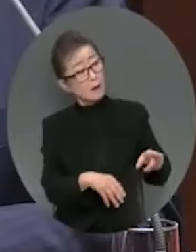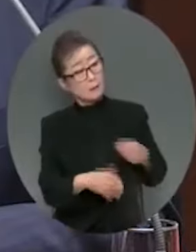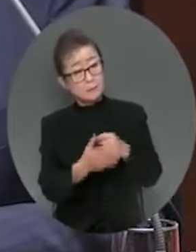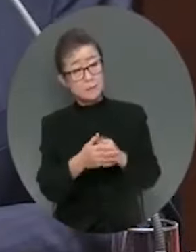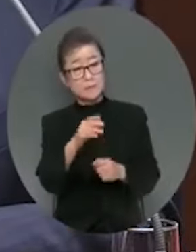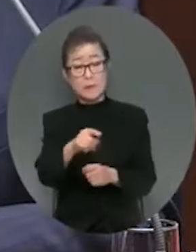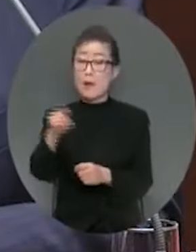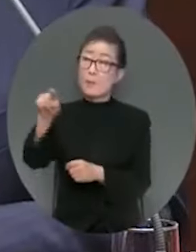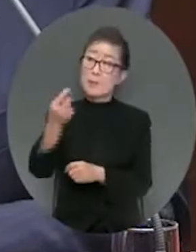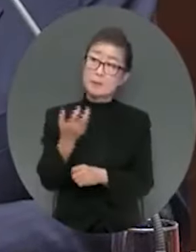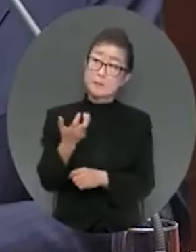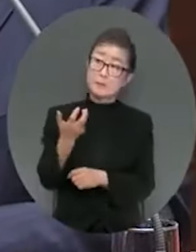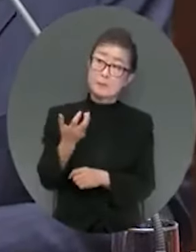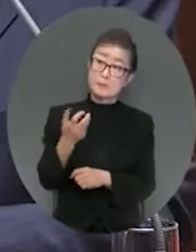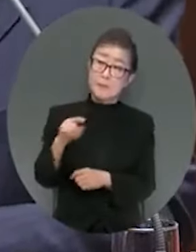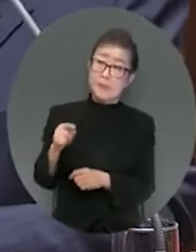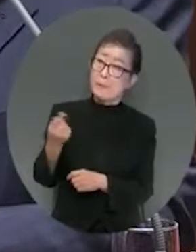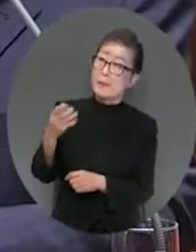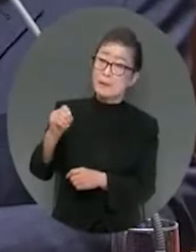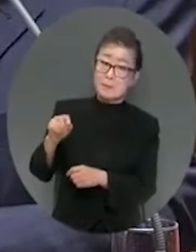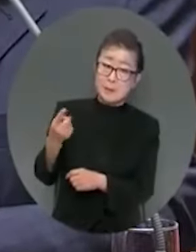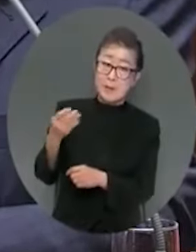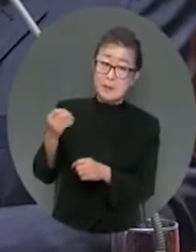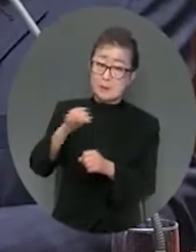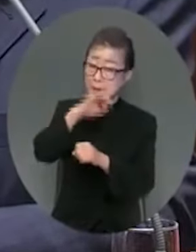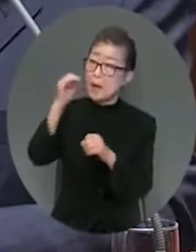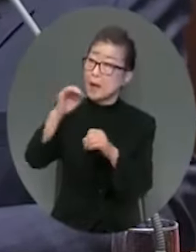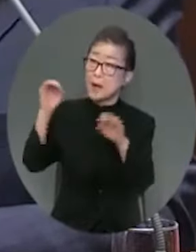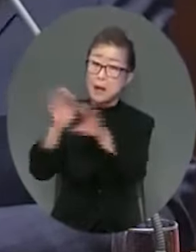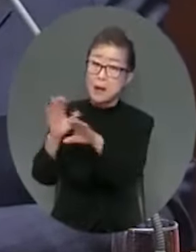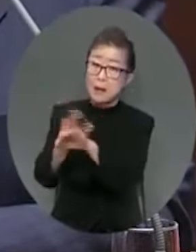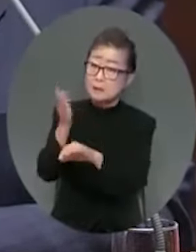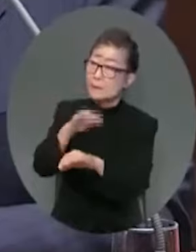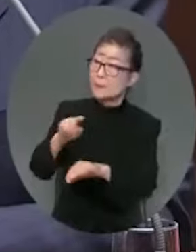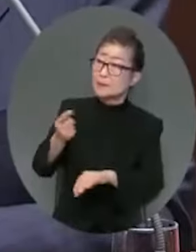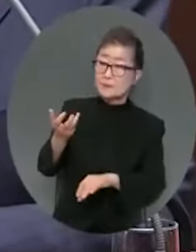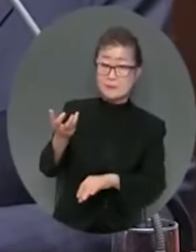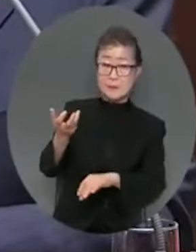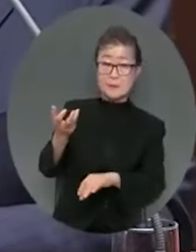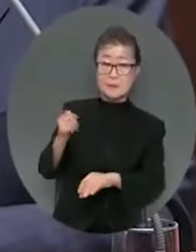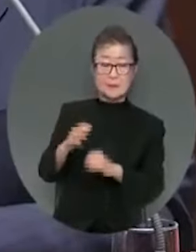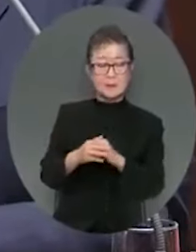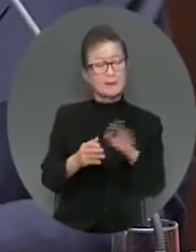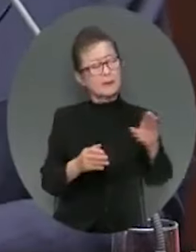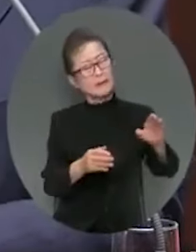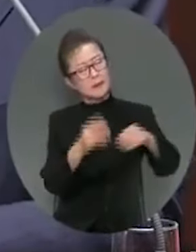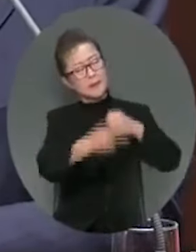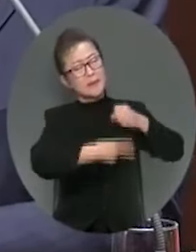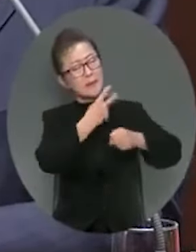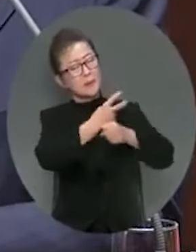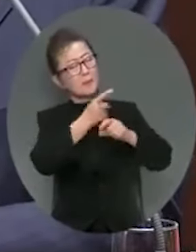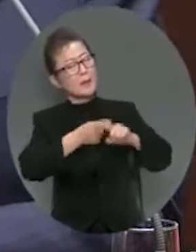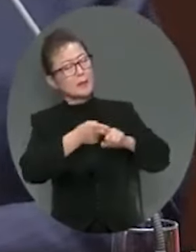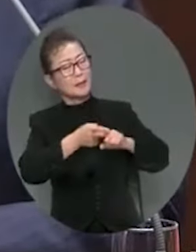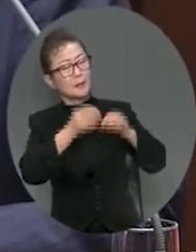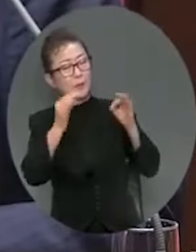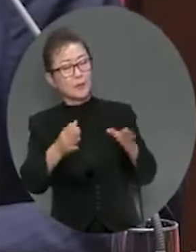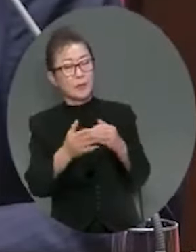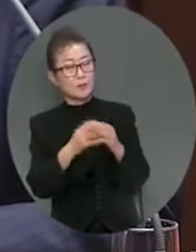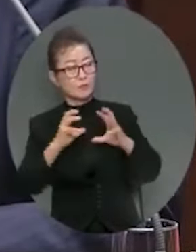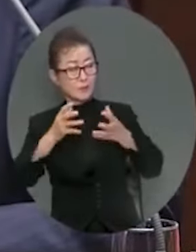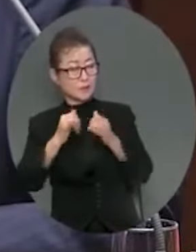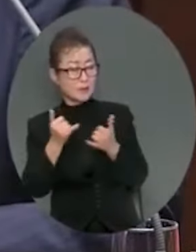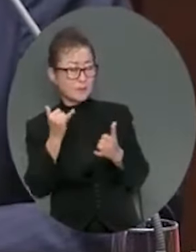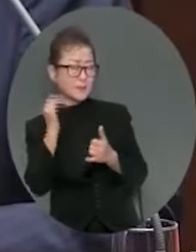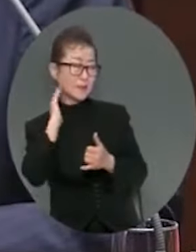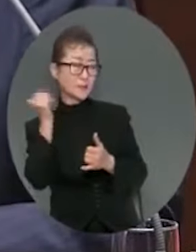그러나 130만 개 그래서 기업들이 들어옵니다. 네. 지난 2년 반간 국민과 대통령이 딴 나라에서